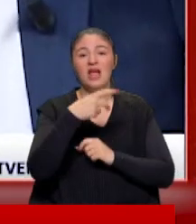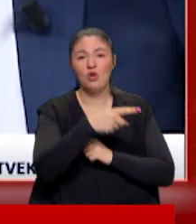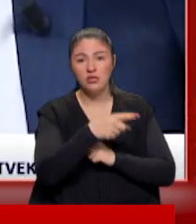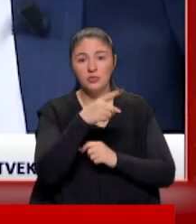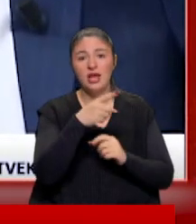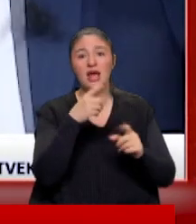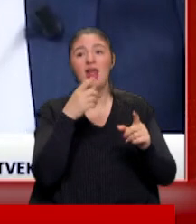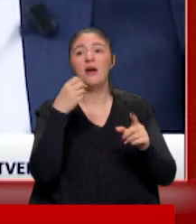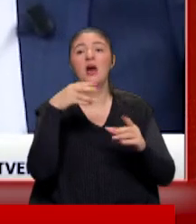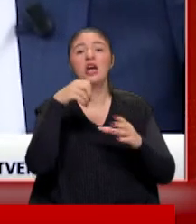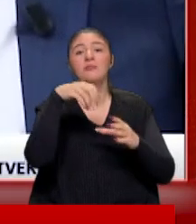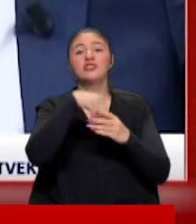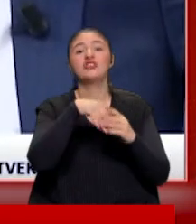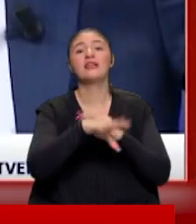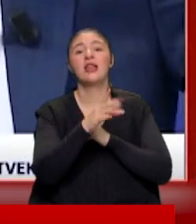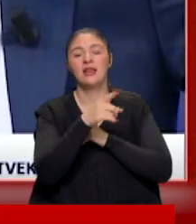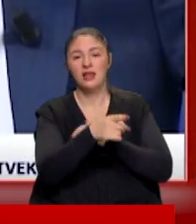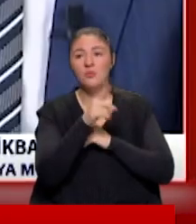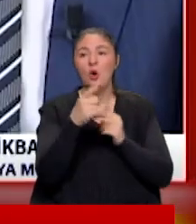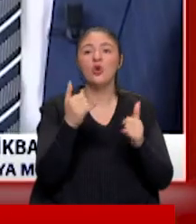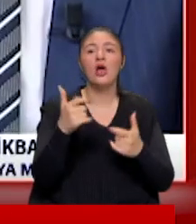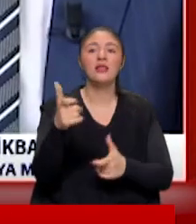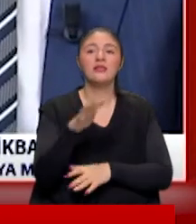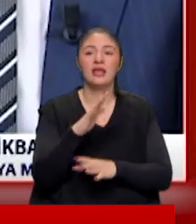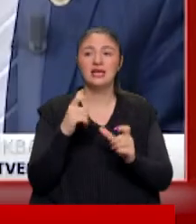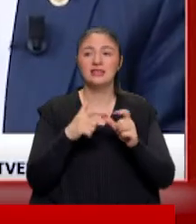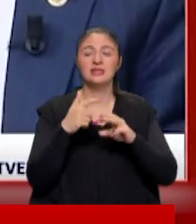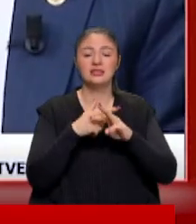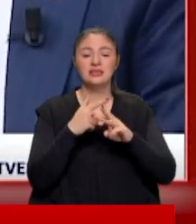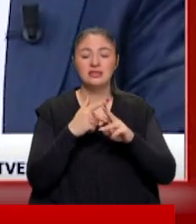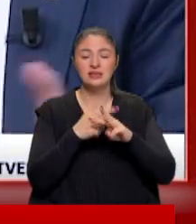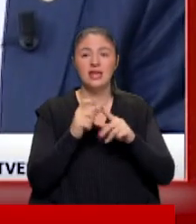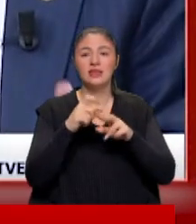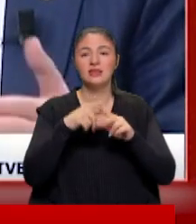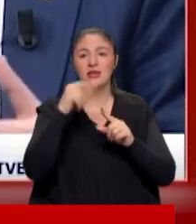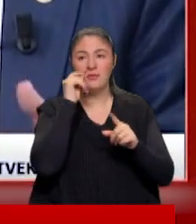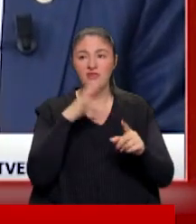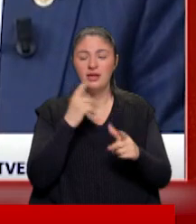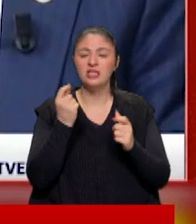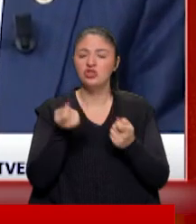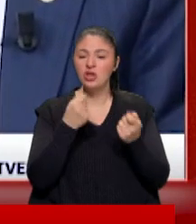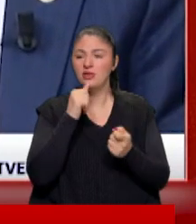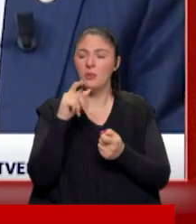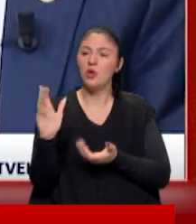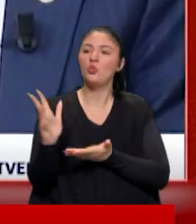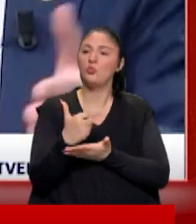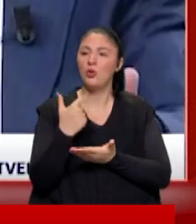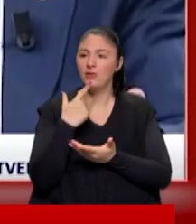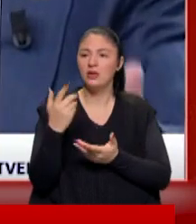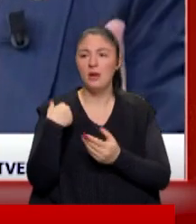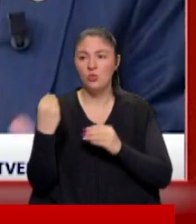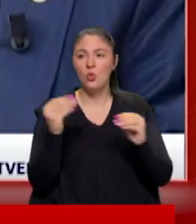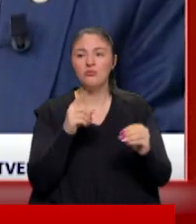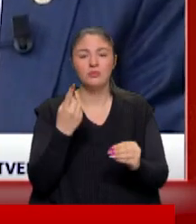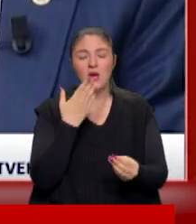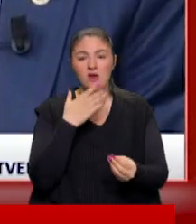bu kadar içinde değildir ya. Bu parti kimsenin oyun alanı değil. Sedat Aksakallı var. Dedi ki ya dedi ben de dedi iş adamlarından para alıyorum dedi. Getiriyorum